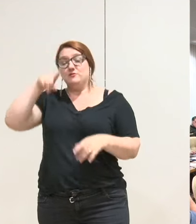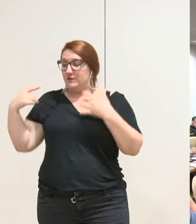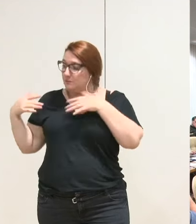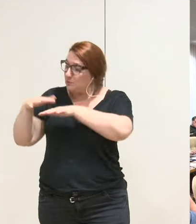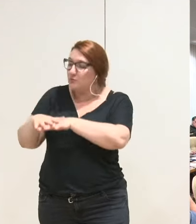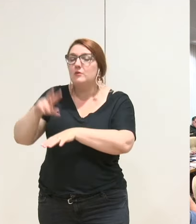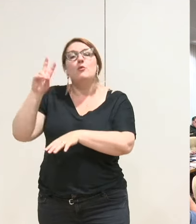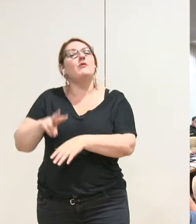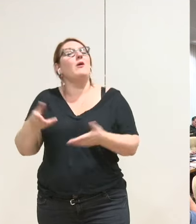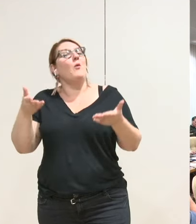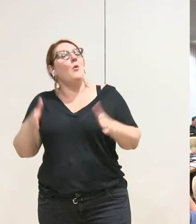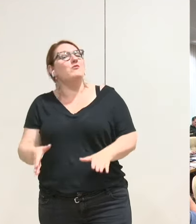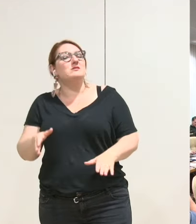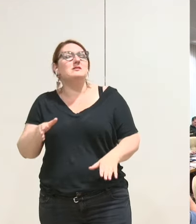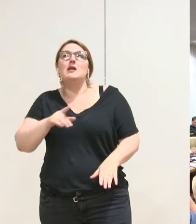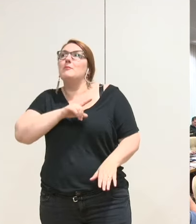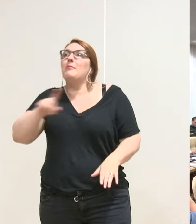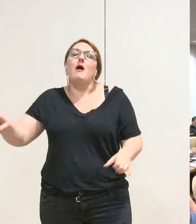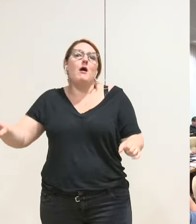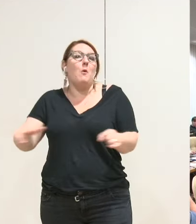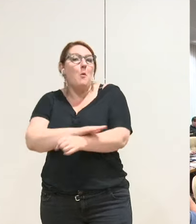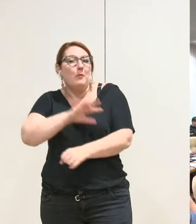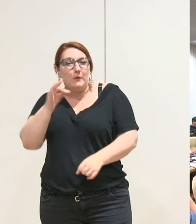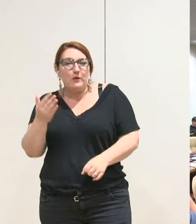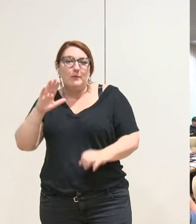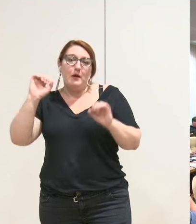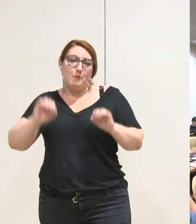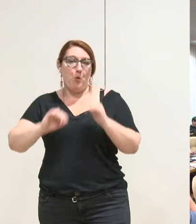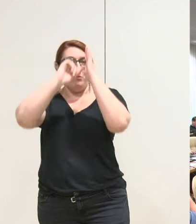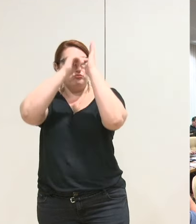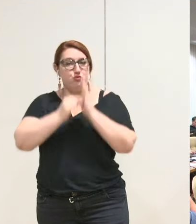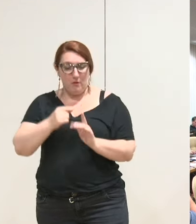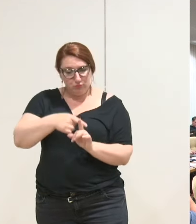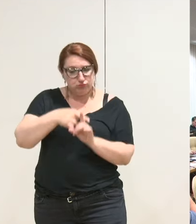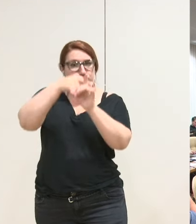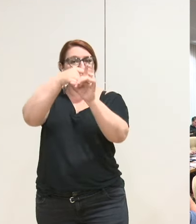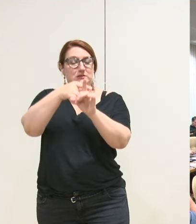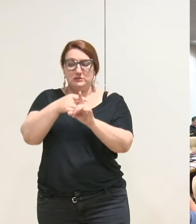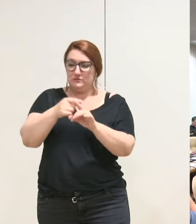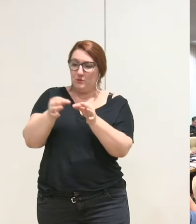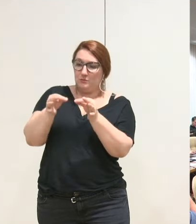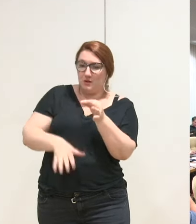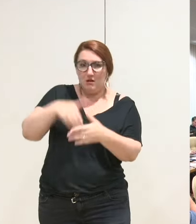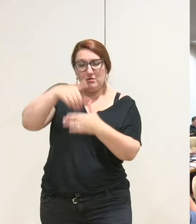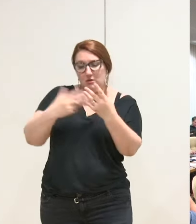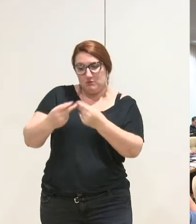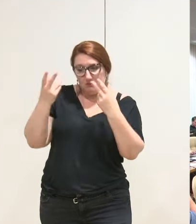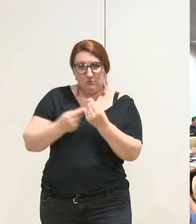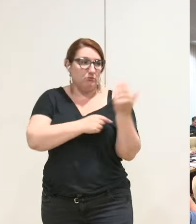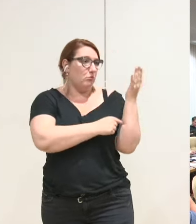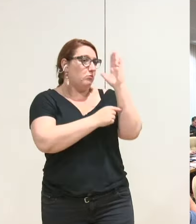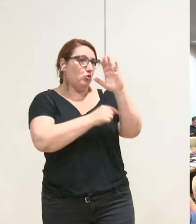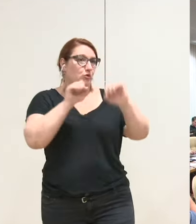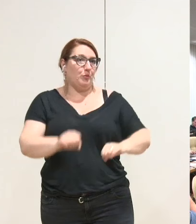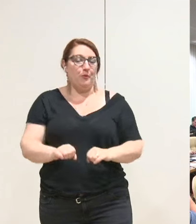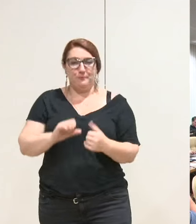été pas complètement officialisée d'acter un certain nombre de points positifs qui ont été exprimé lors de ce bilan interne à savoir